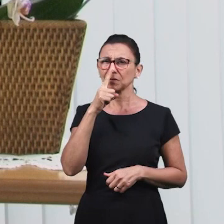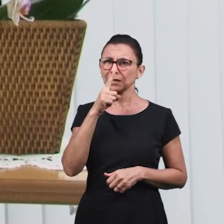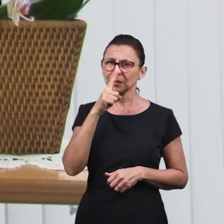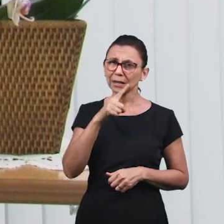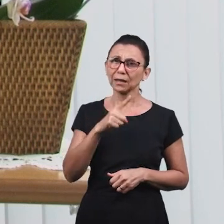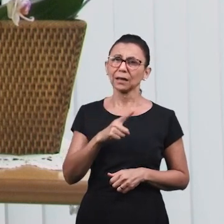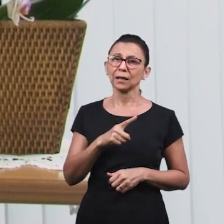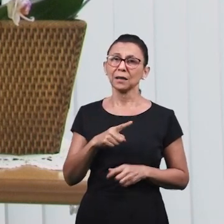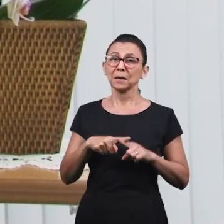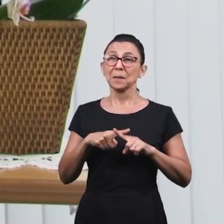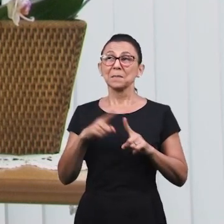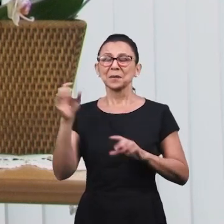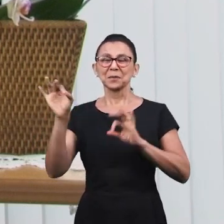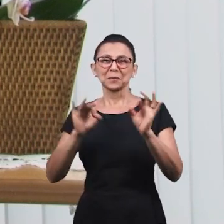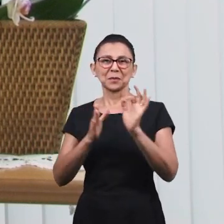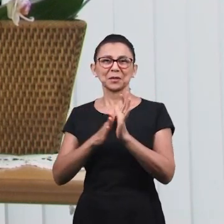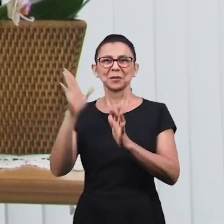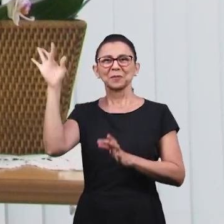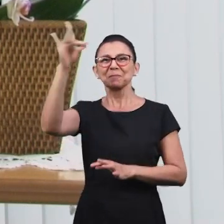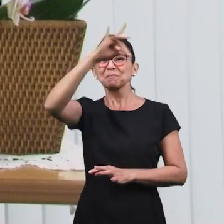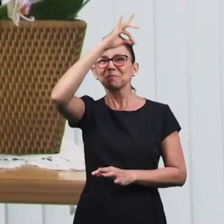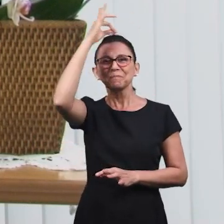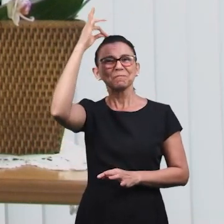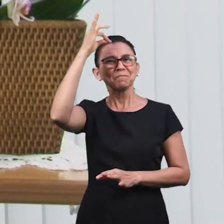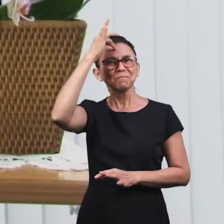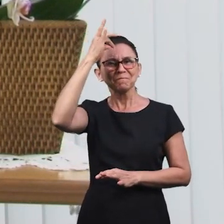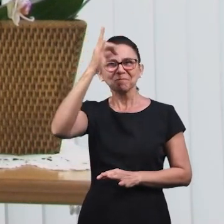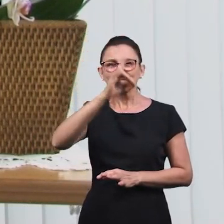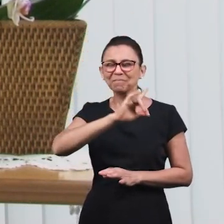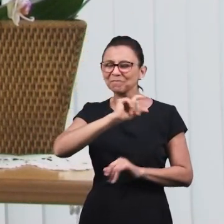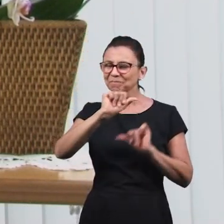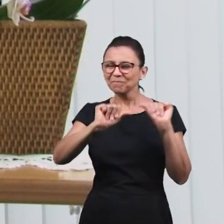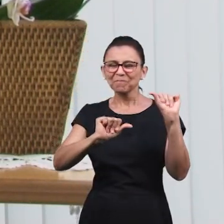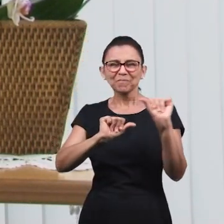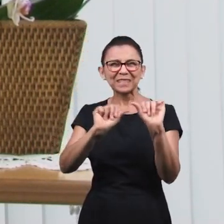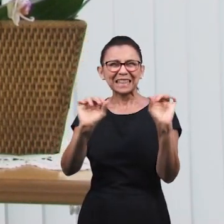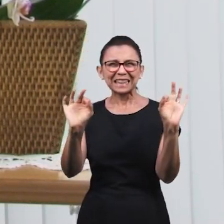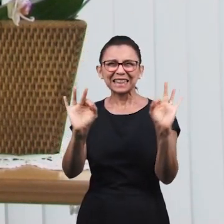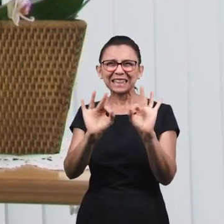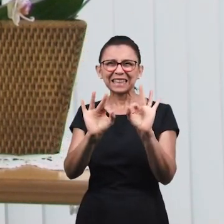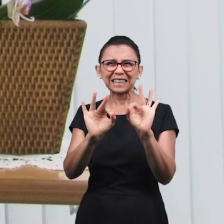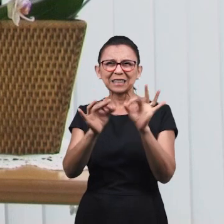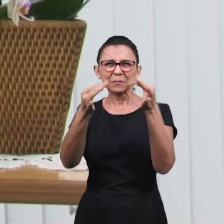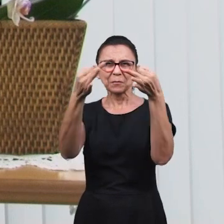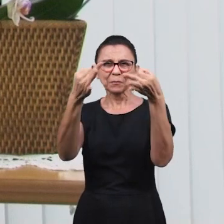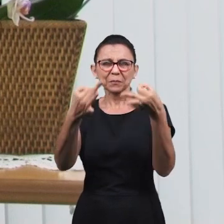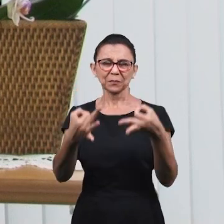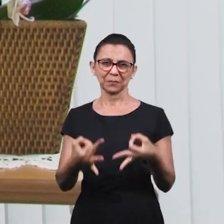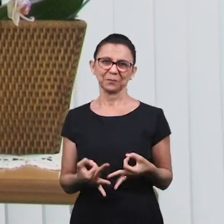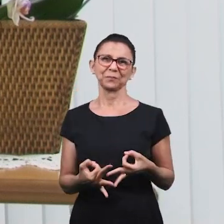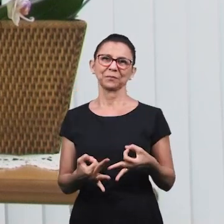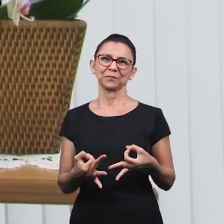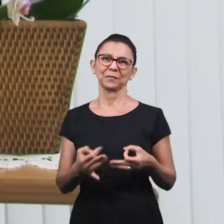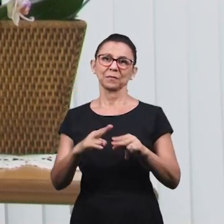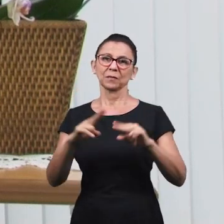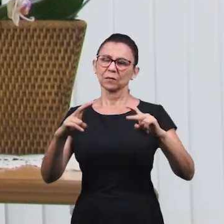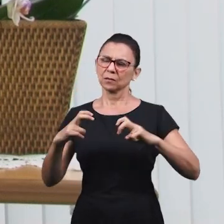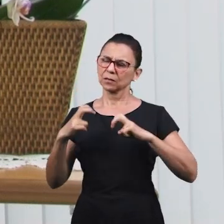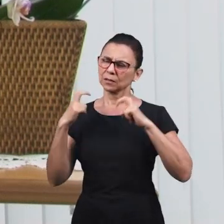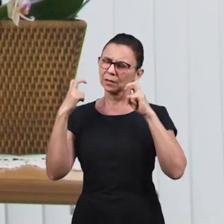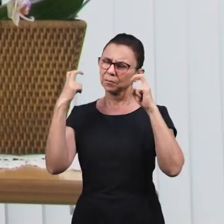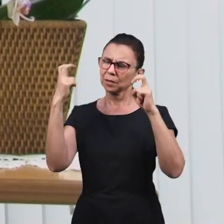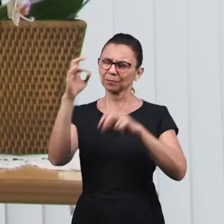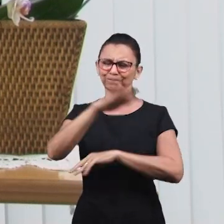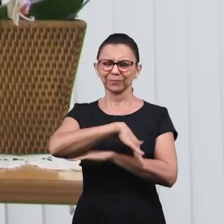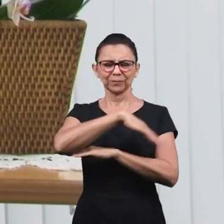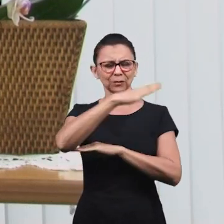L'homme peut laisser tomber, mais le projet du Saint-Esprit ne se dévie pas. Et